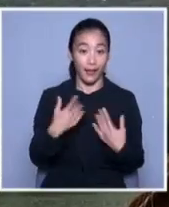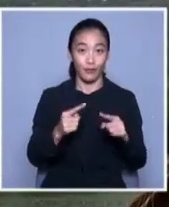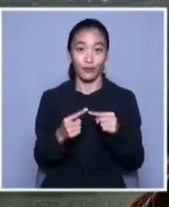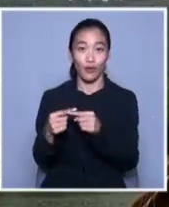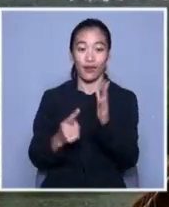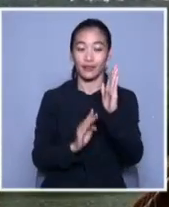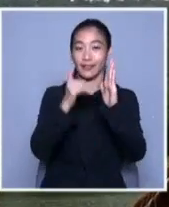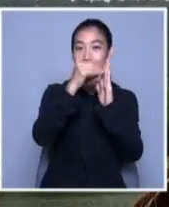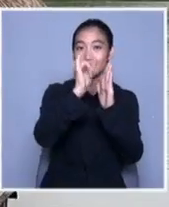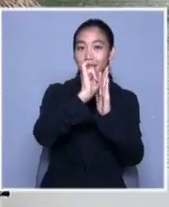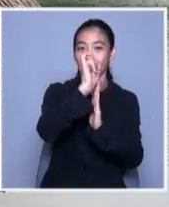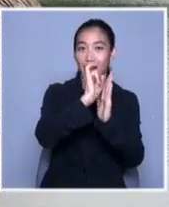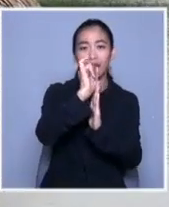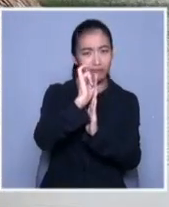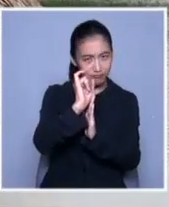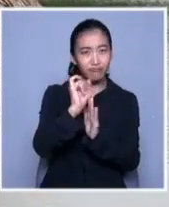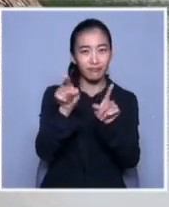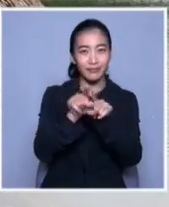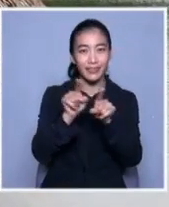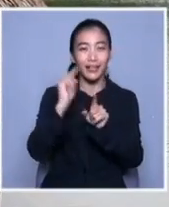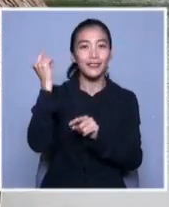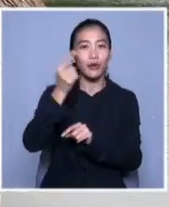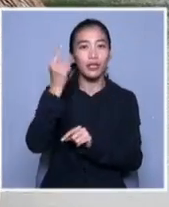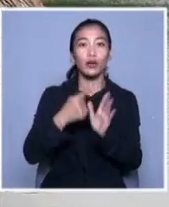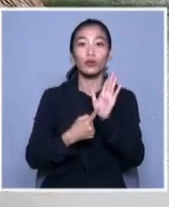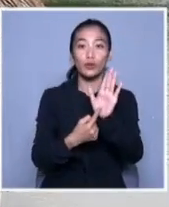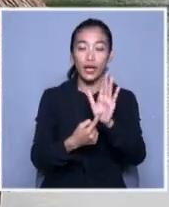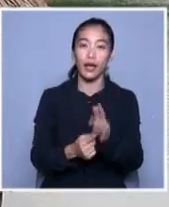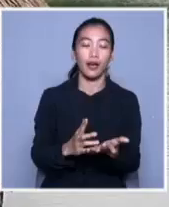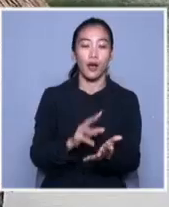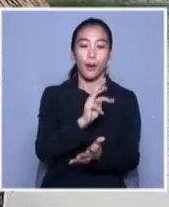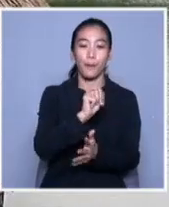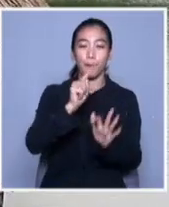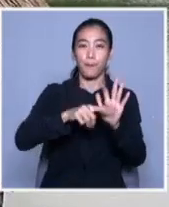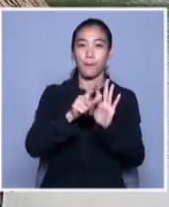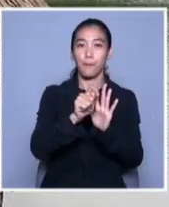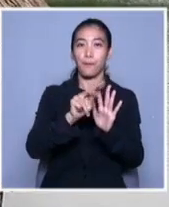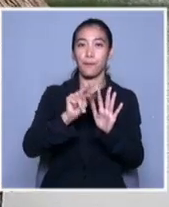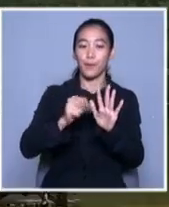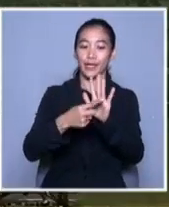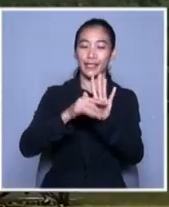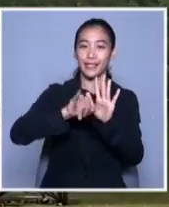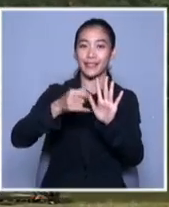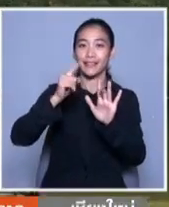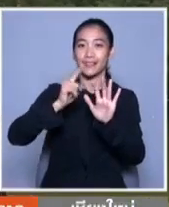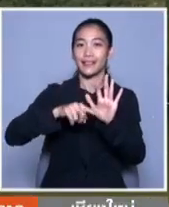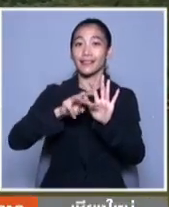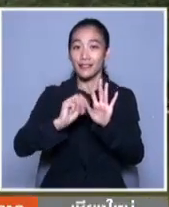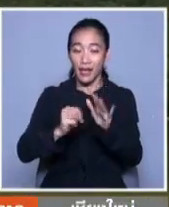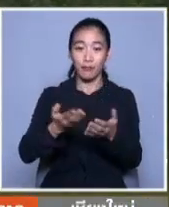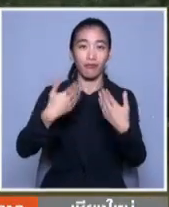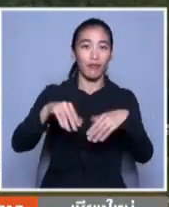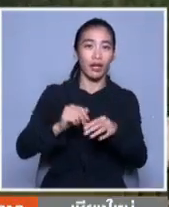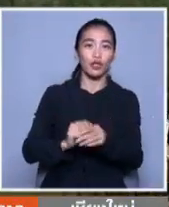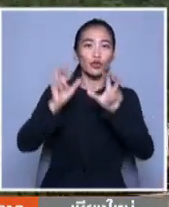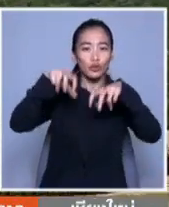ช่นเดียวกันนะคะแหล่งท่องเที่ยวหลายแห่งเลยอย่างเช่นที่ดอยม่อนแจ่มดอยสุเทพก็มีนักท่องเที่ยวเพิ่มขึ้นรวมถึงที่อ่างเก็บ